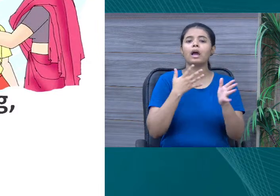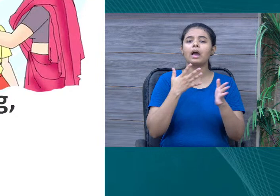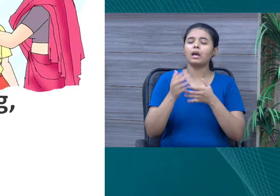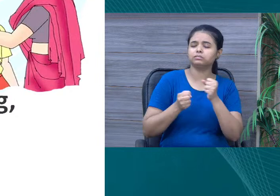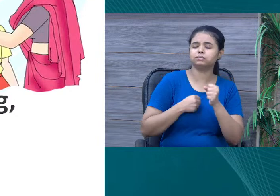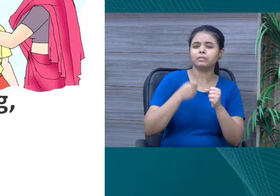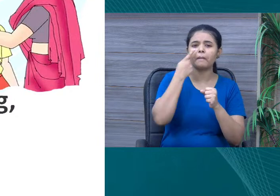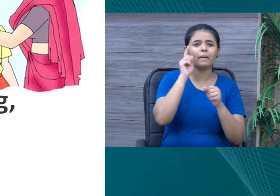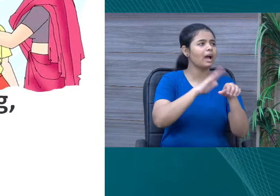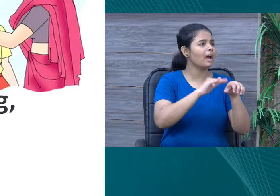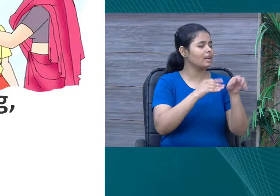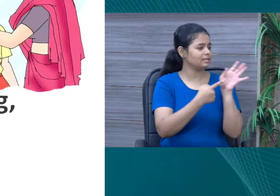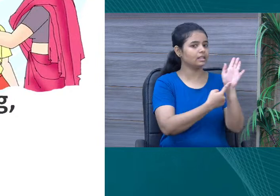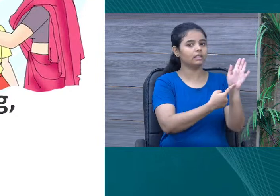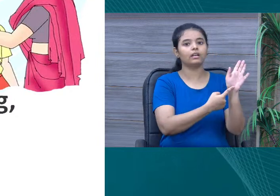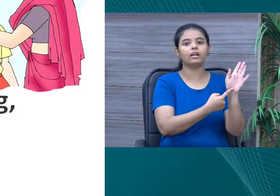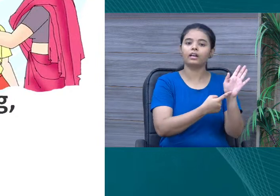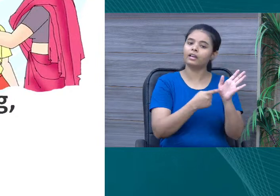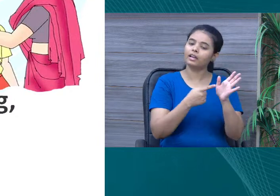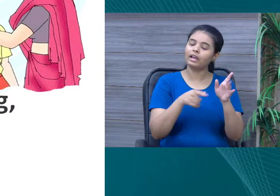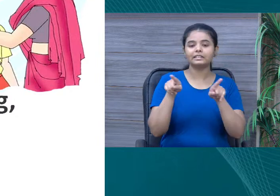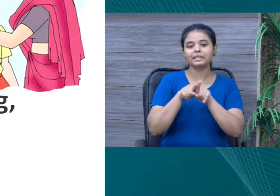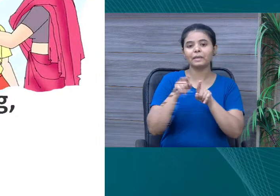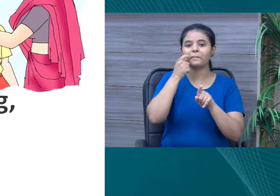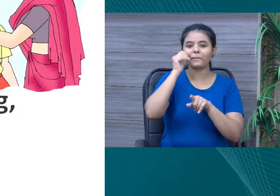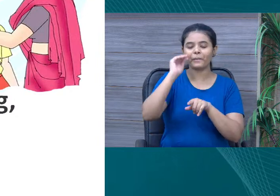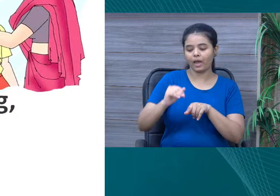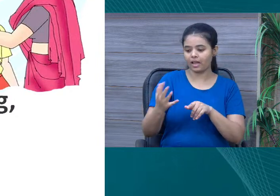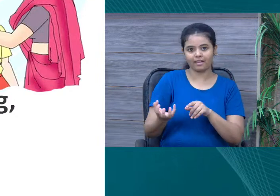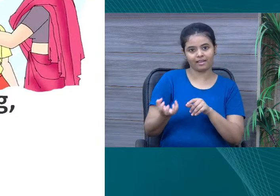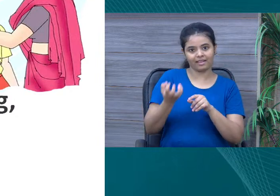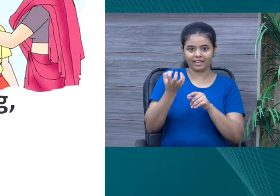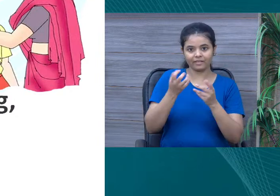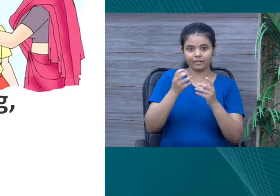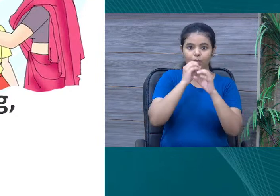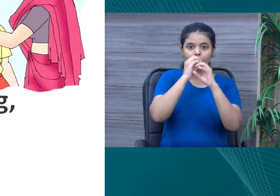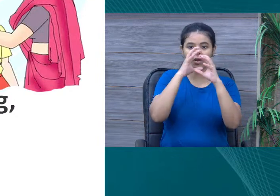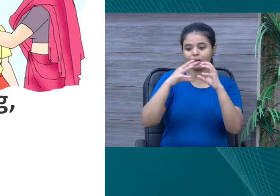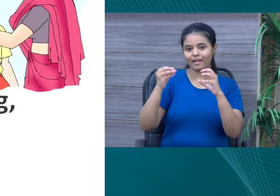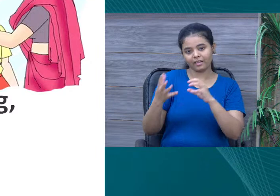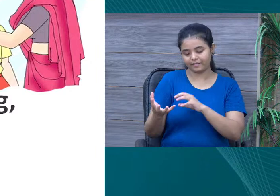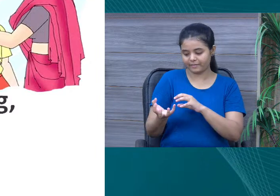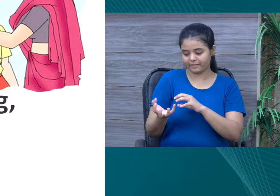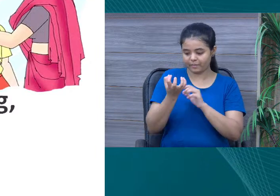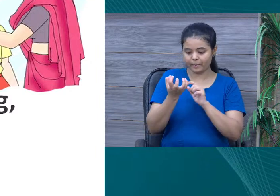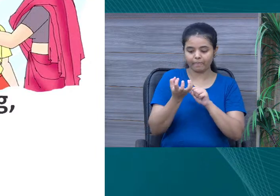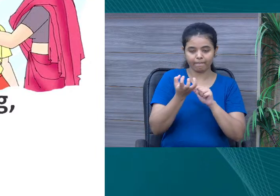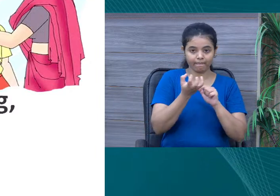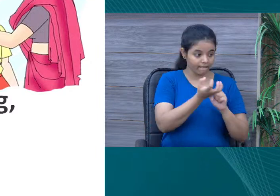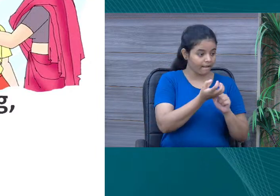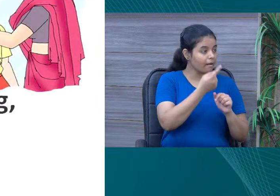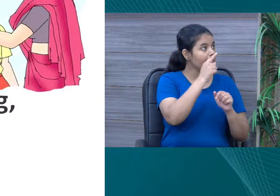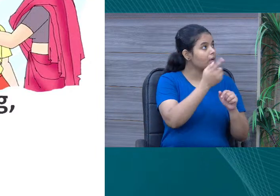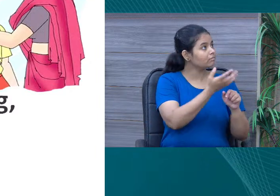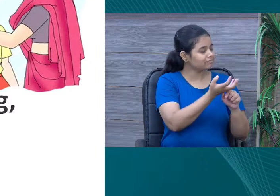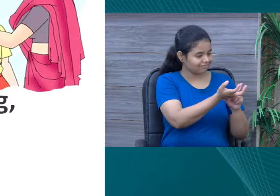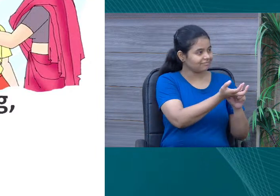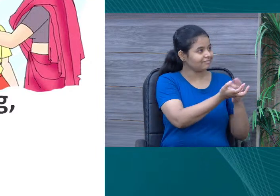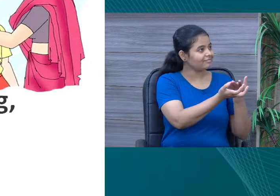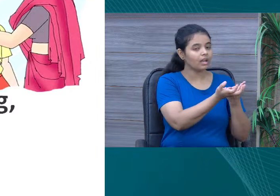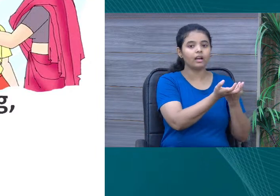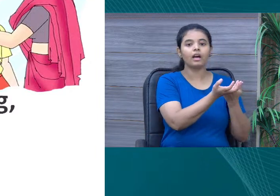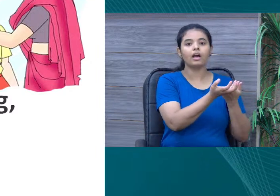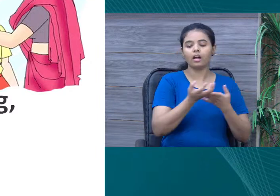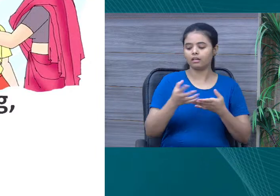भाग के सब बच्चे हमारे जाते हैं. तो मम्मा के पास वो लेके गया, and उसकी मामा ने that shell, she took it in the उसके